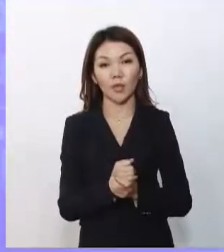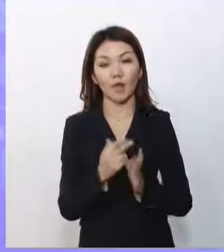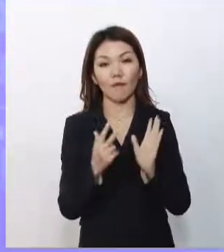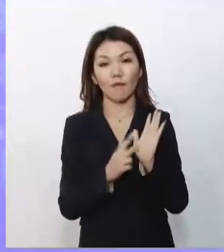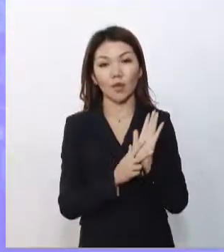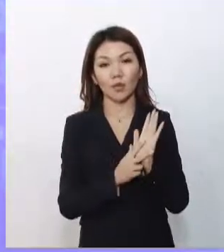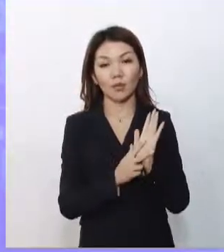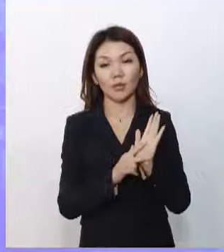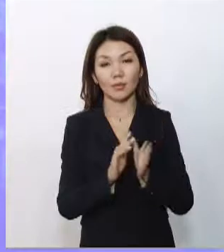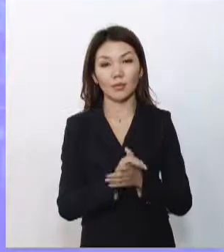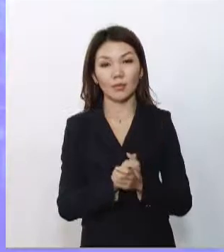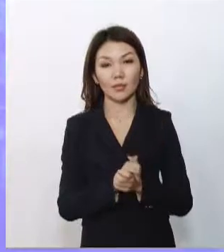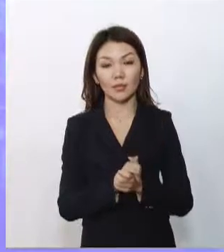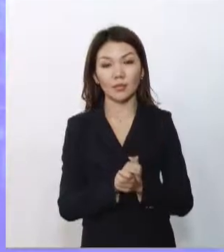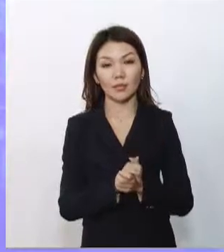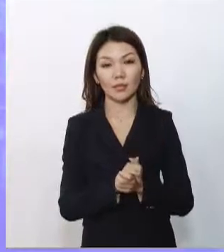8.